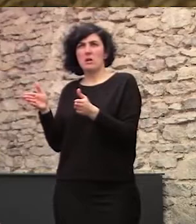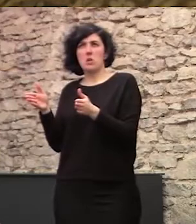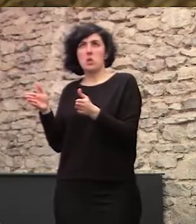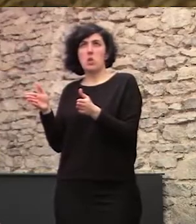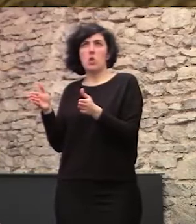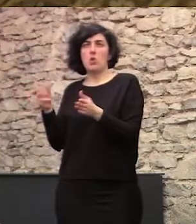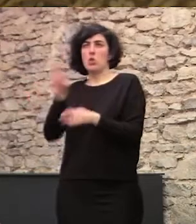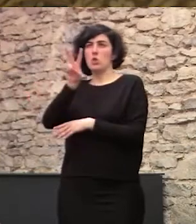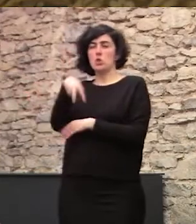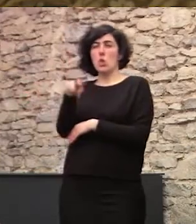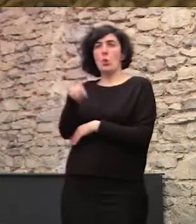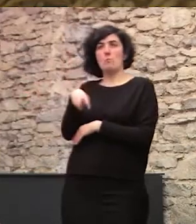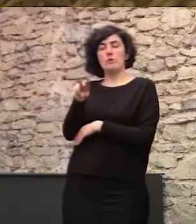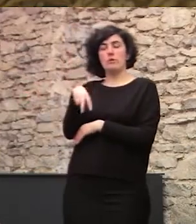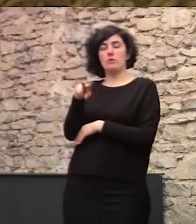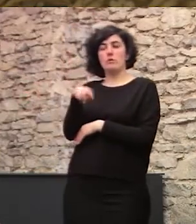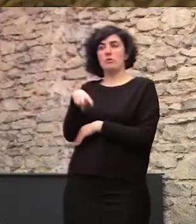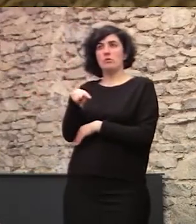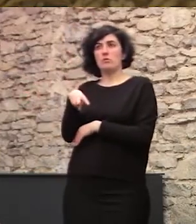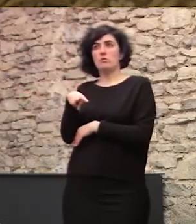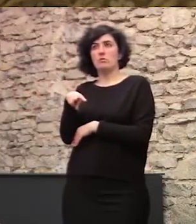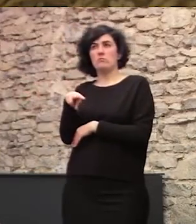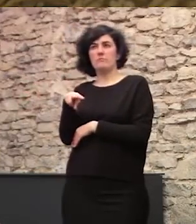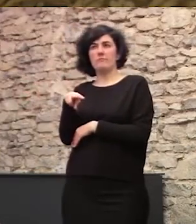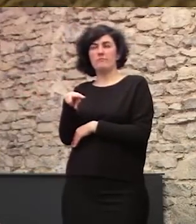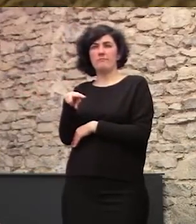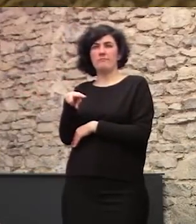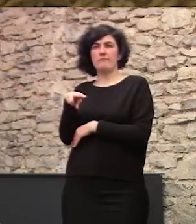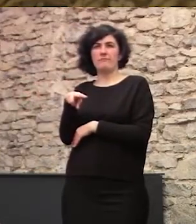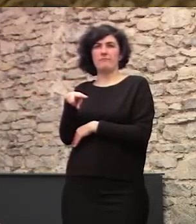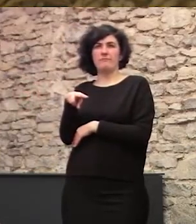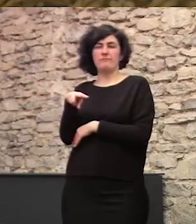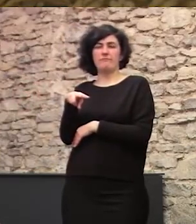bi hilabeteetan bai egon pixka bat